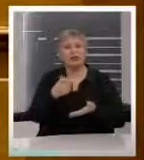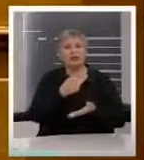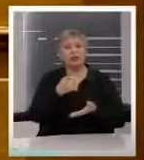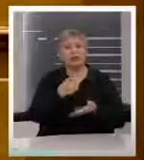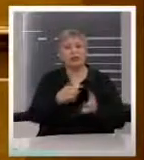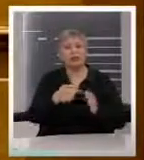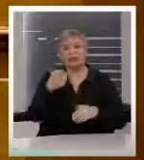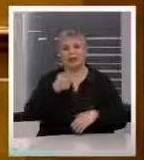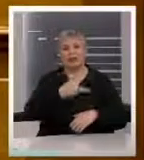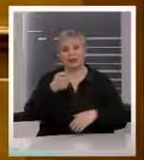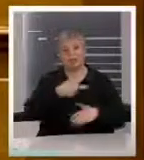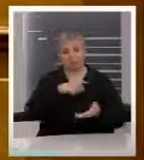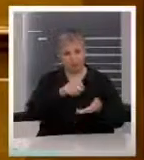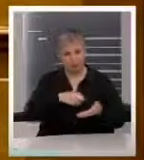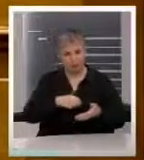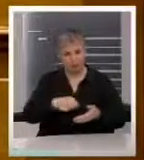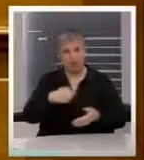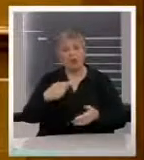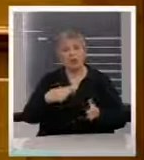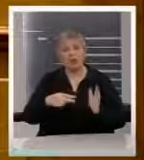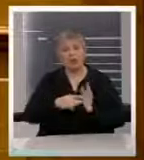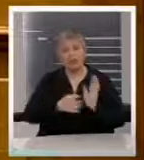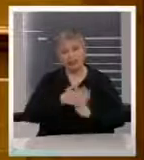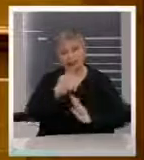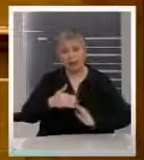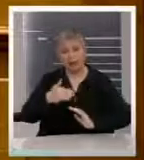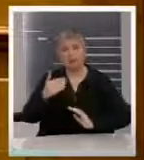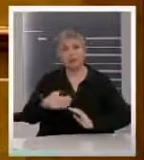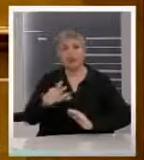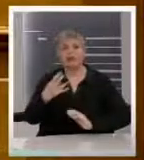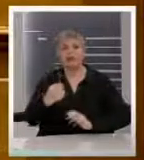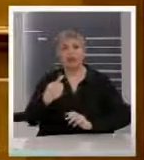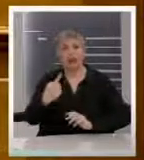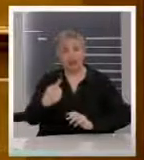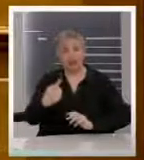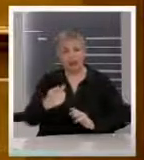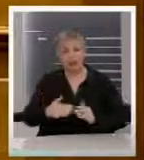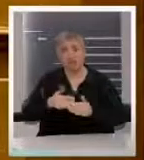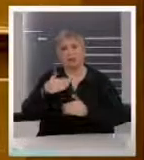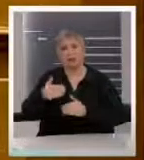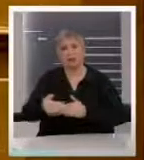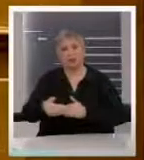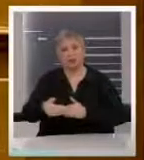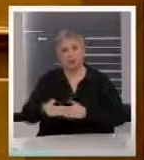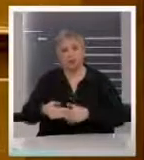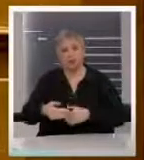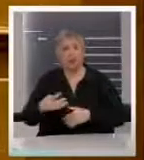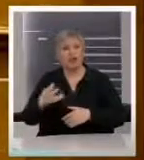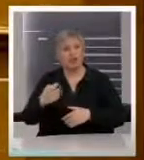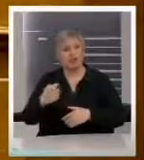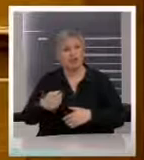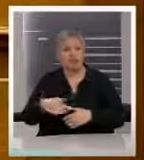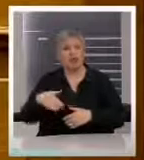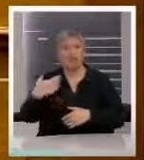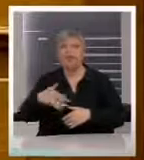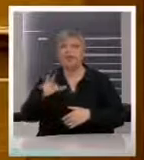2011, του 41% το 2012, του 71% το 2013, 59% το